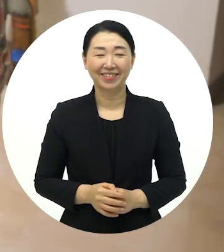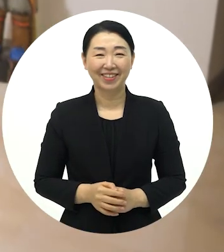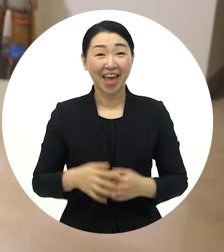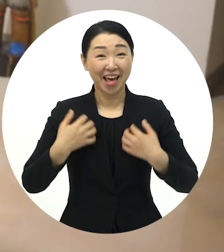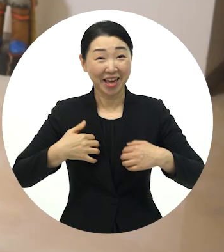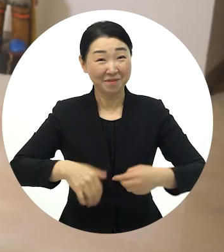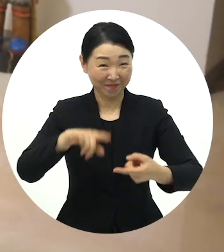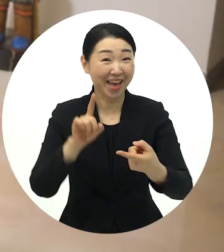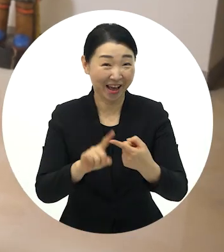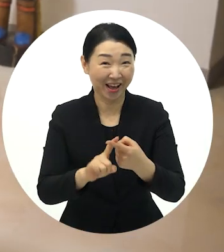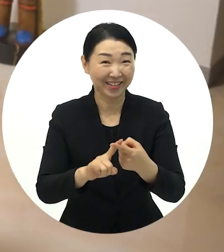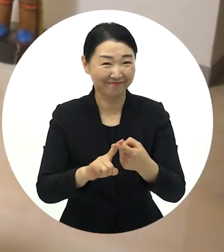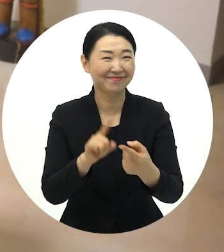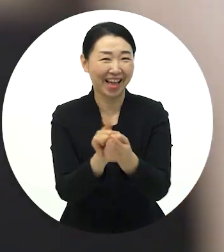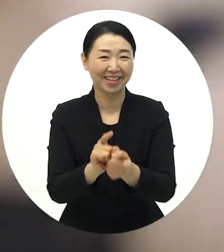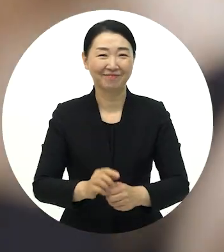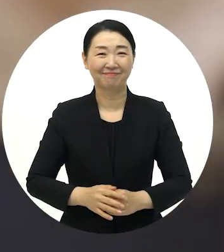야, 역시 게임은 피지컬이지.